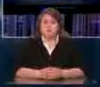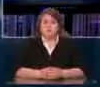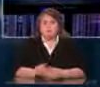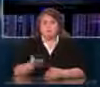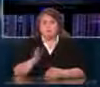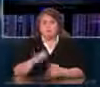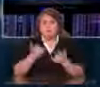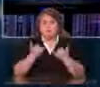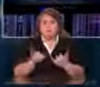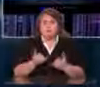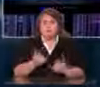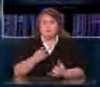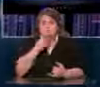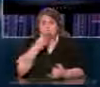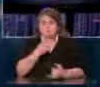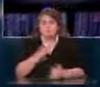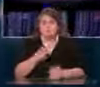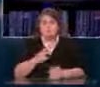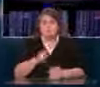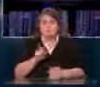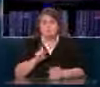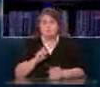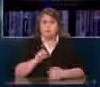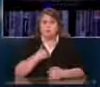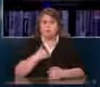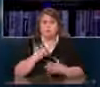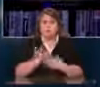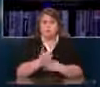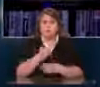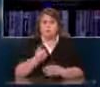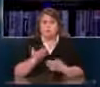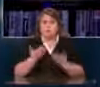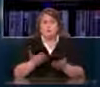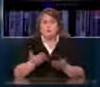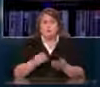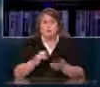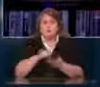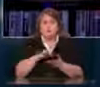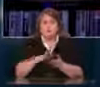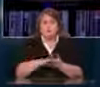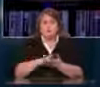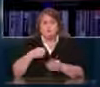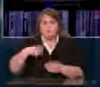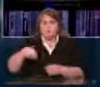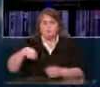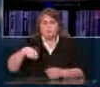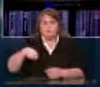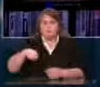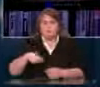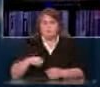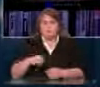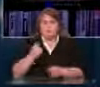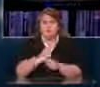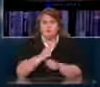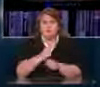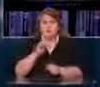Давайте сейчас теперь посмотрим, что же у нас получилось в вашей вместительной корзинке. Сделаем